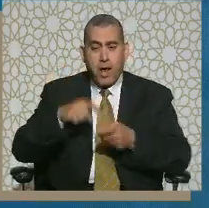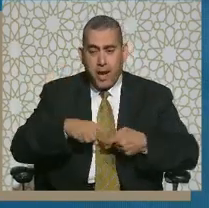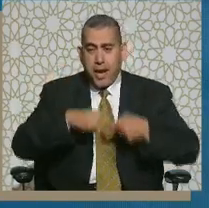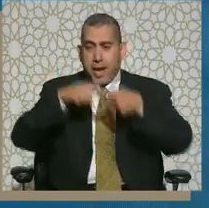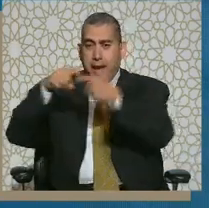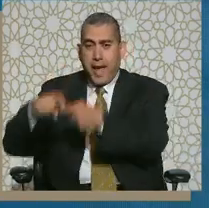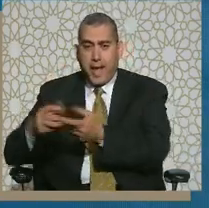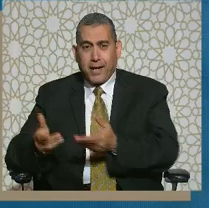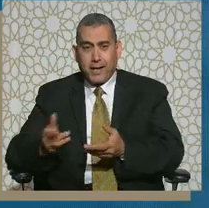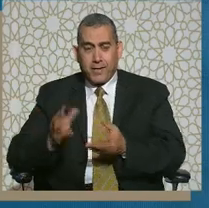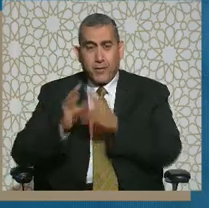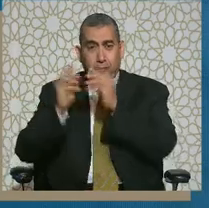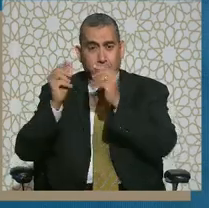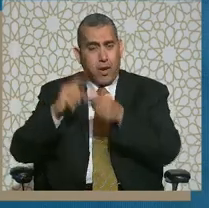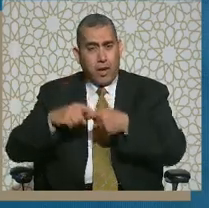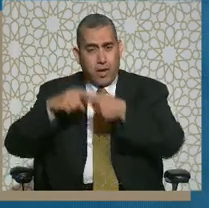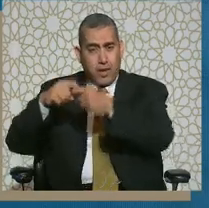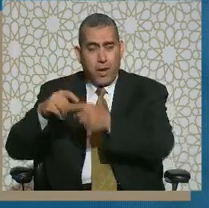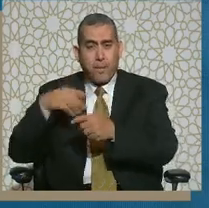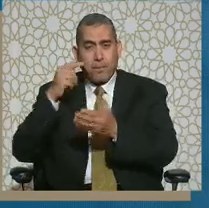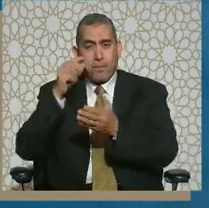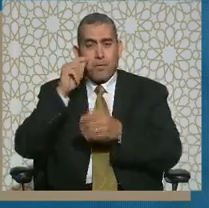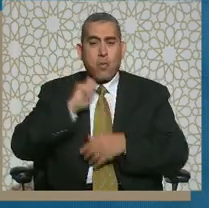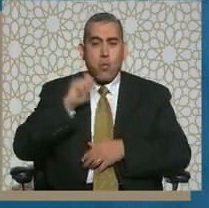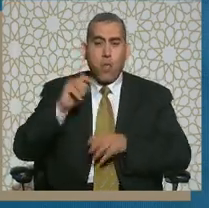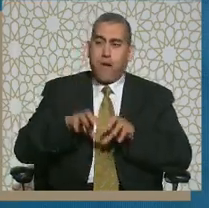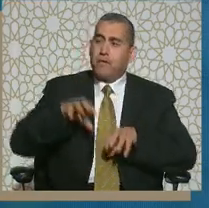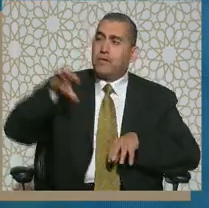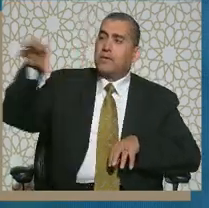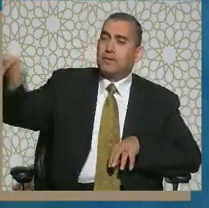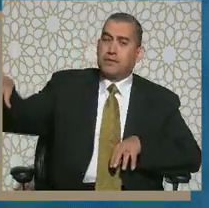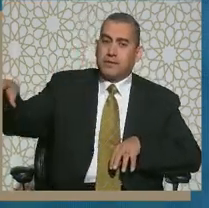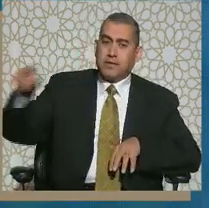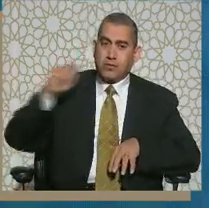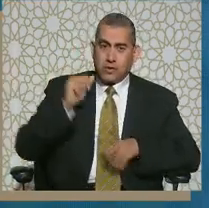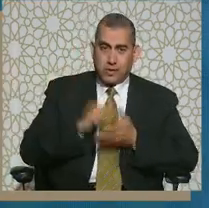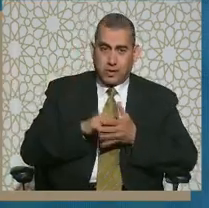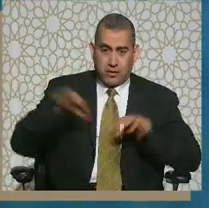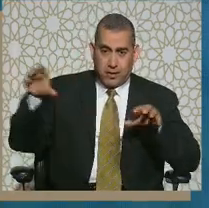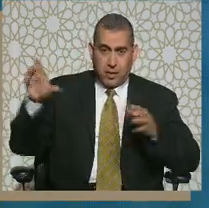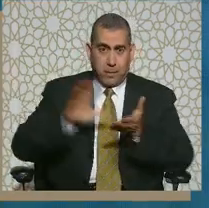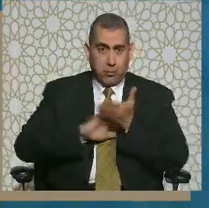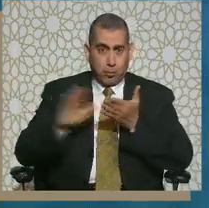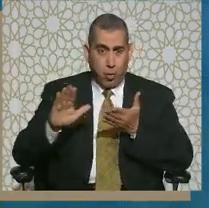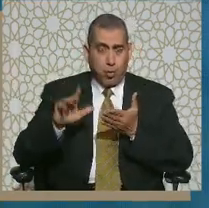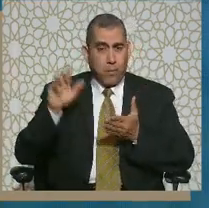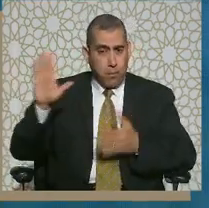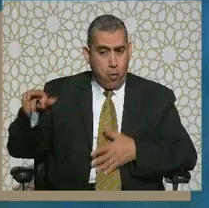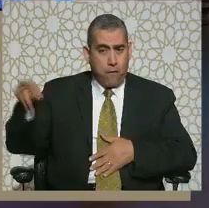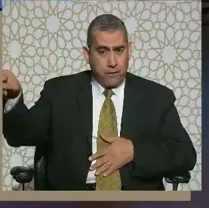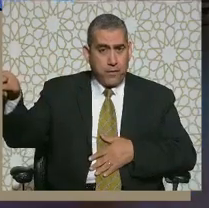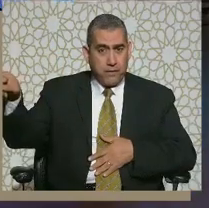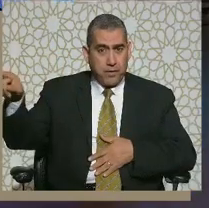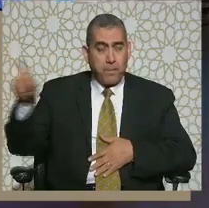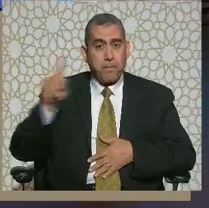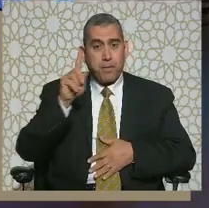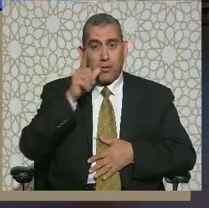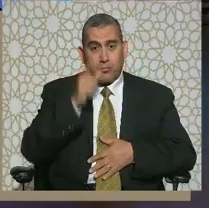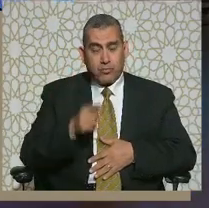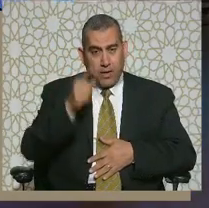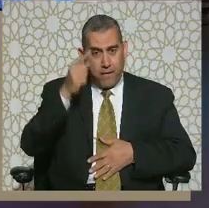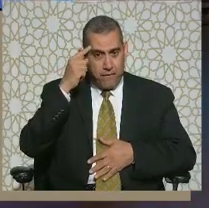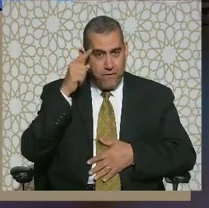يعني لو حد من احبابنا سكن في المحافظه اللي جنبي يبقى كده هو بقى عدم لا طبعا فلازم